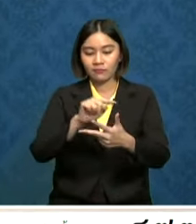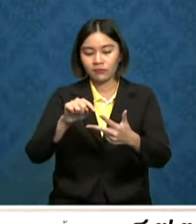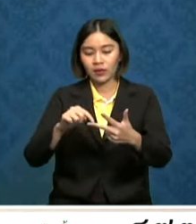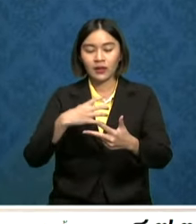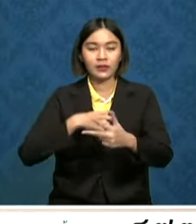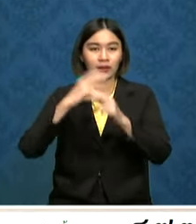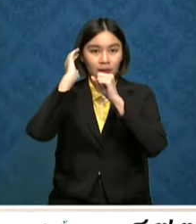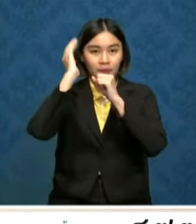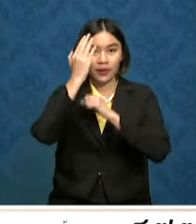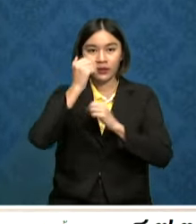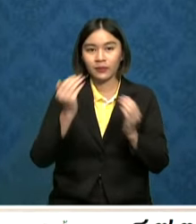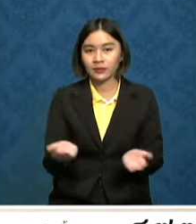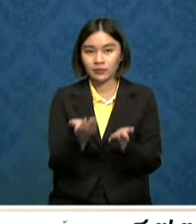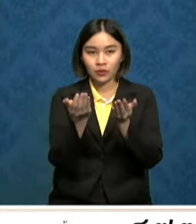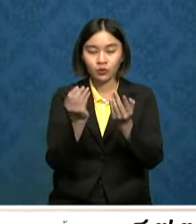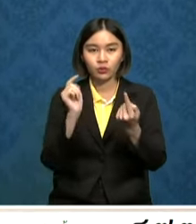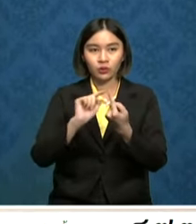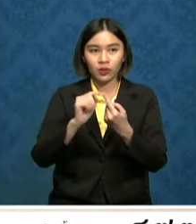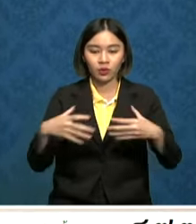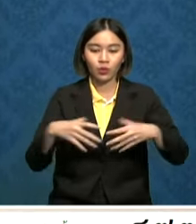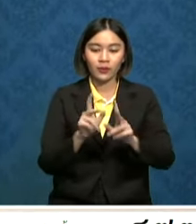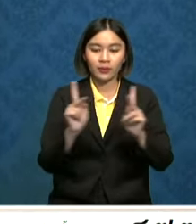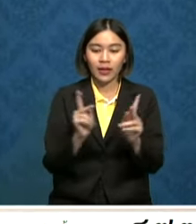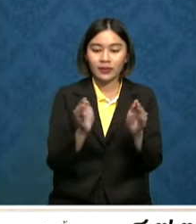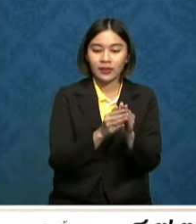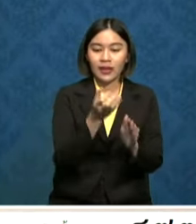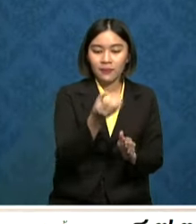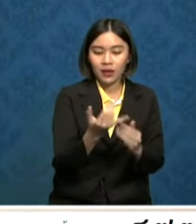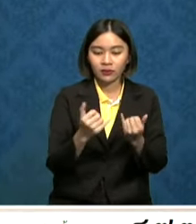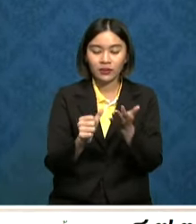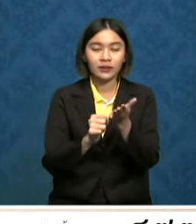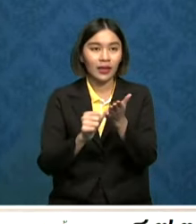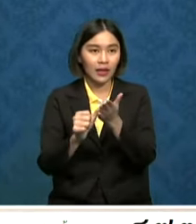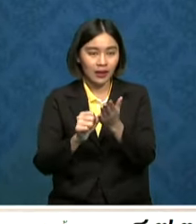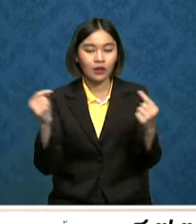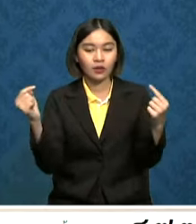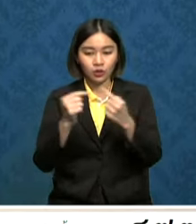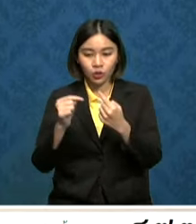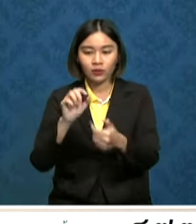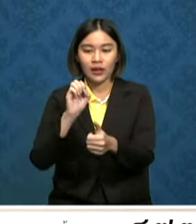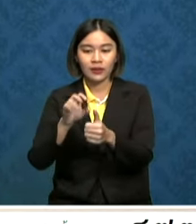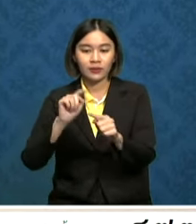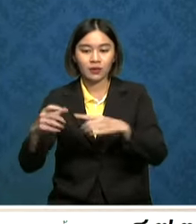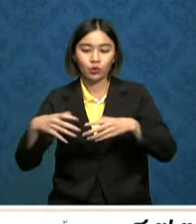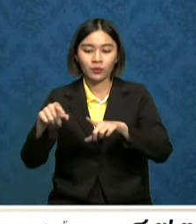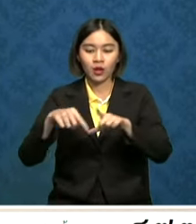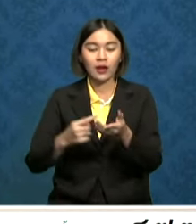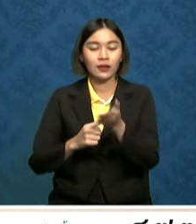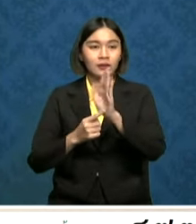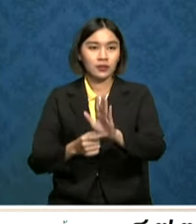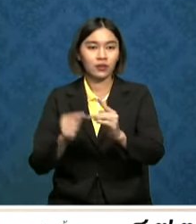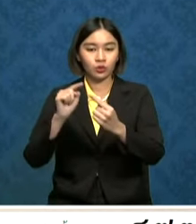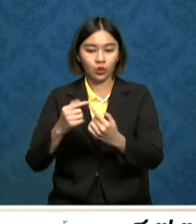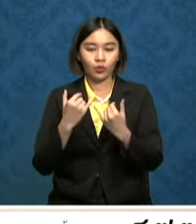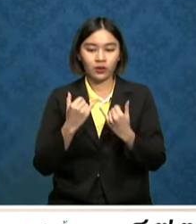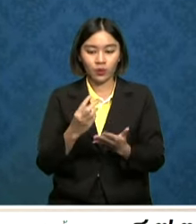การจะอภิปรายเพื่อสนับสนุนว่าทางกรรมการเสียงข้างมากนั้นก็มีการแก้ไขตรงกับข้อเสนอที่พรรคก้าวไกลได้เสนอในร่างที่เรานำเส